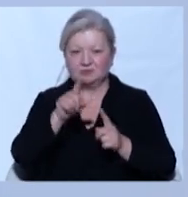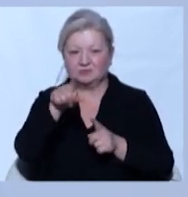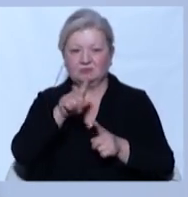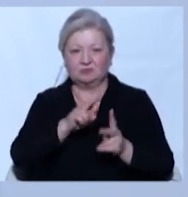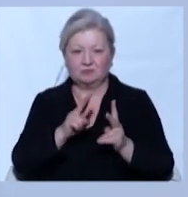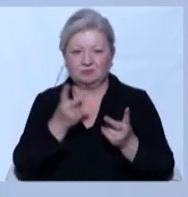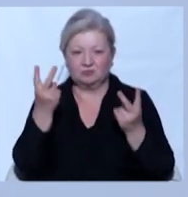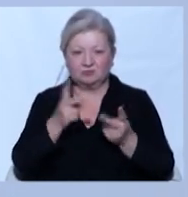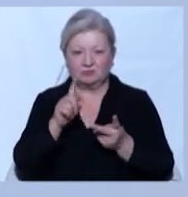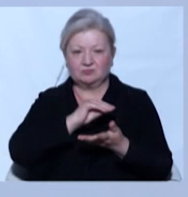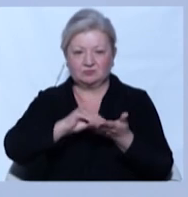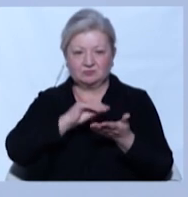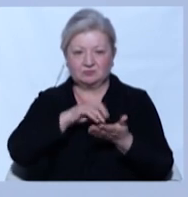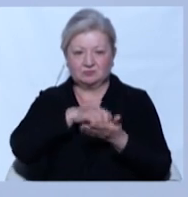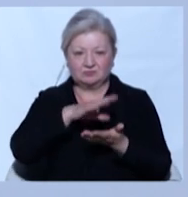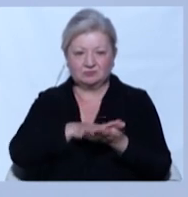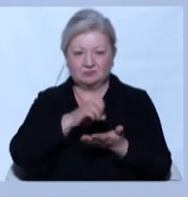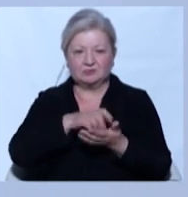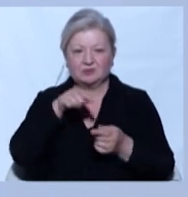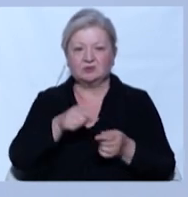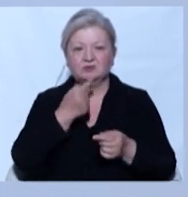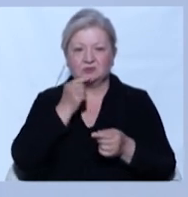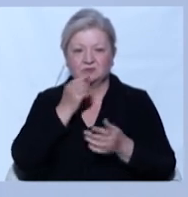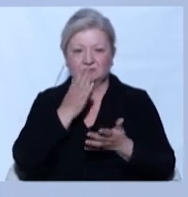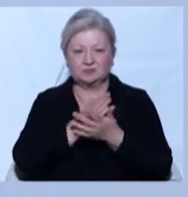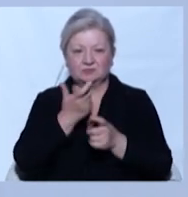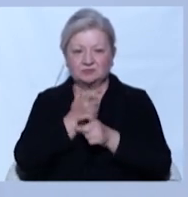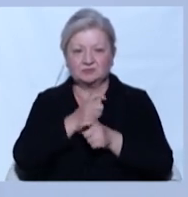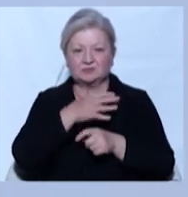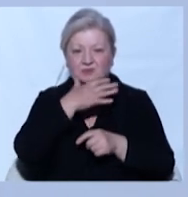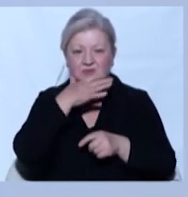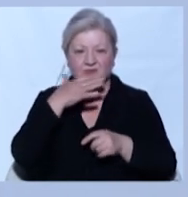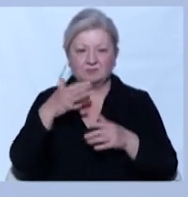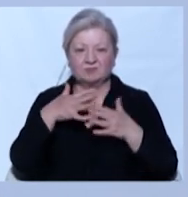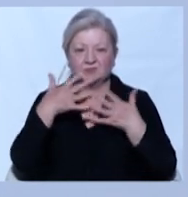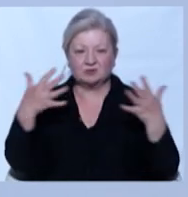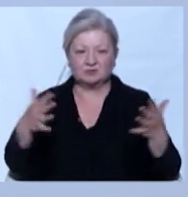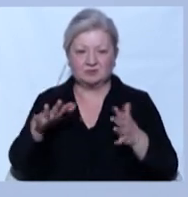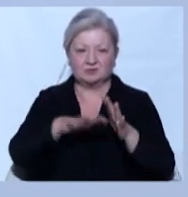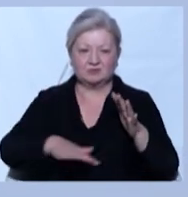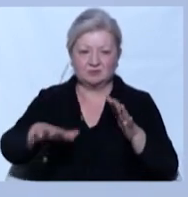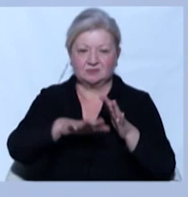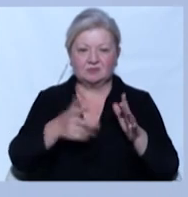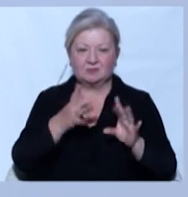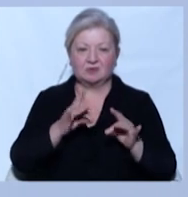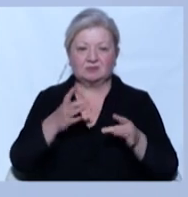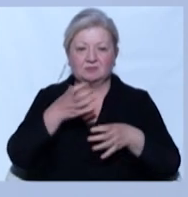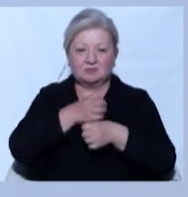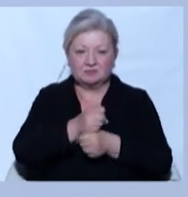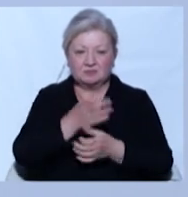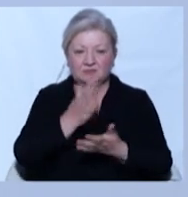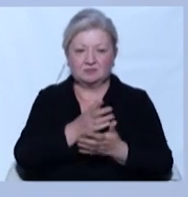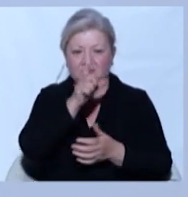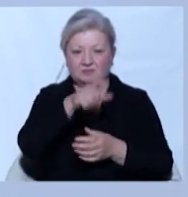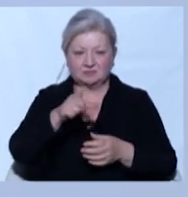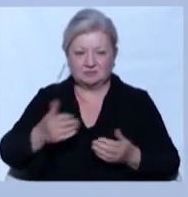დაგეფიქსირებინათ ჩემი საუბრის დროს და ეს სირთულე გახლავთ ის, რომ საკმაოდ დიდია ტერიტორიის ფართობი, მაგრამ საკმაოდ მცირეა ამასთან შედარებით მოსახლეობა,